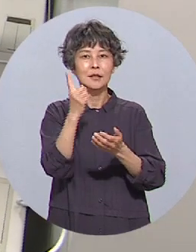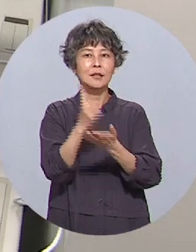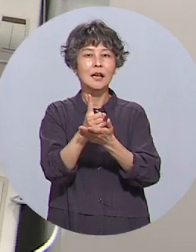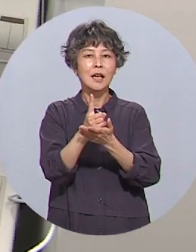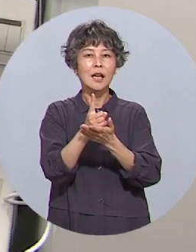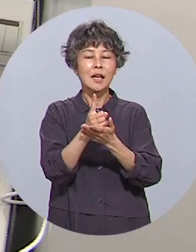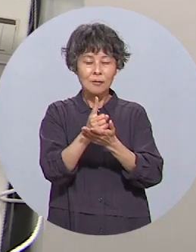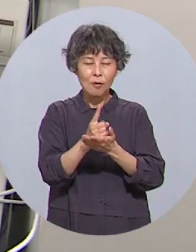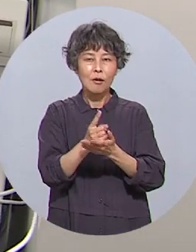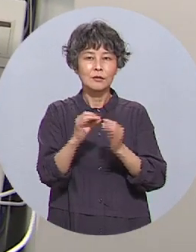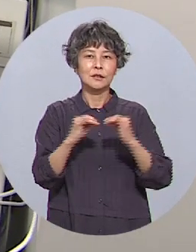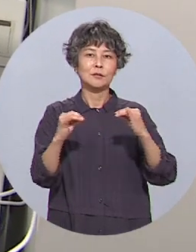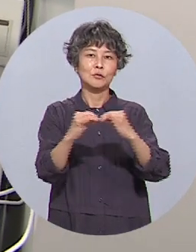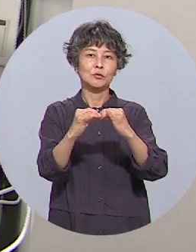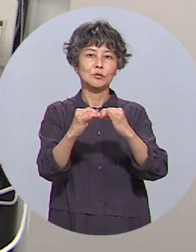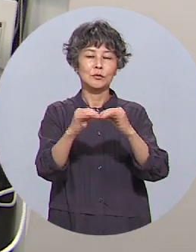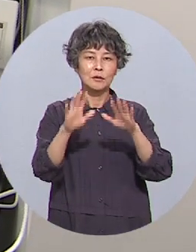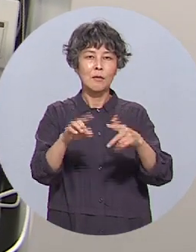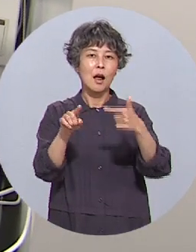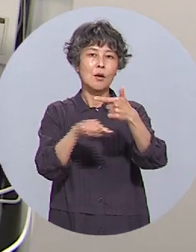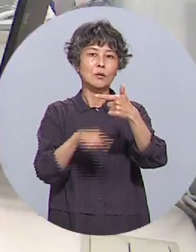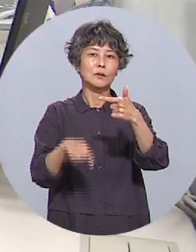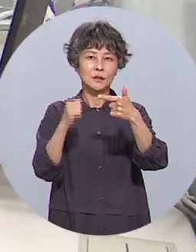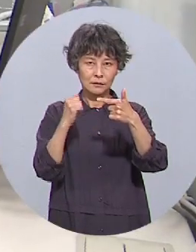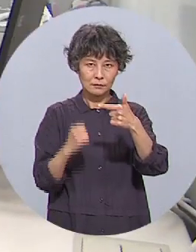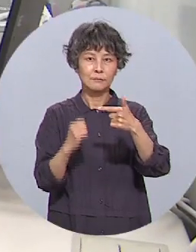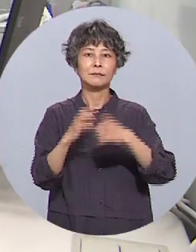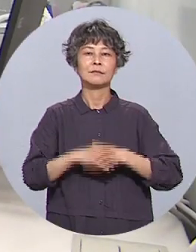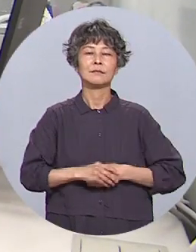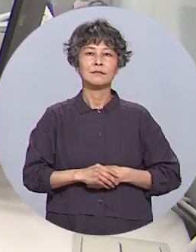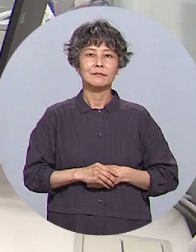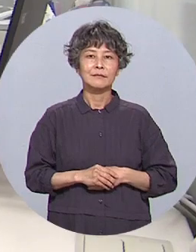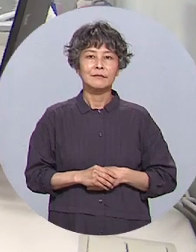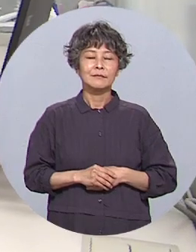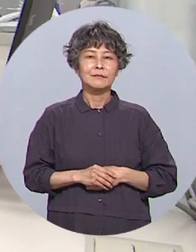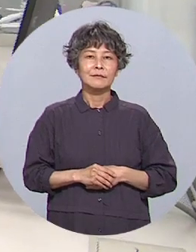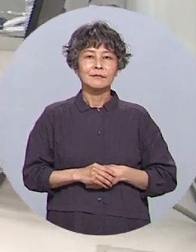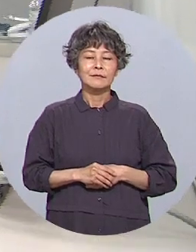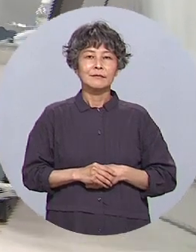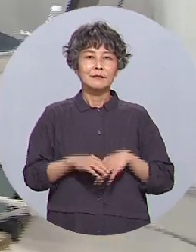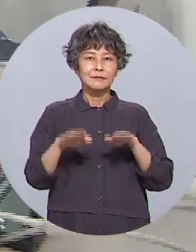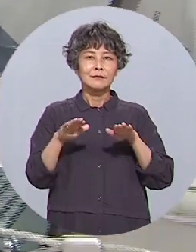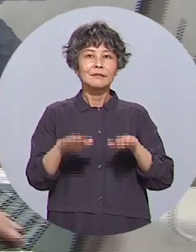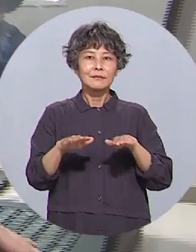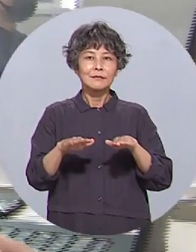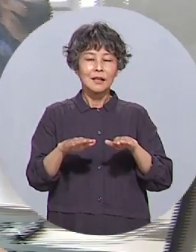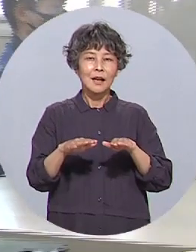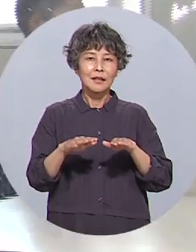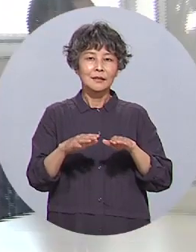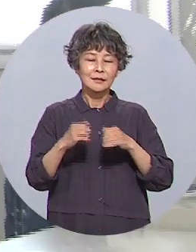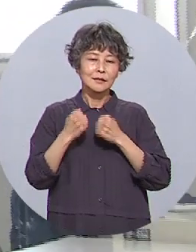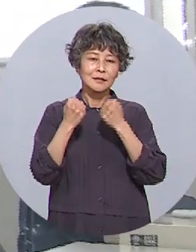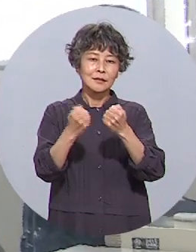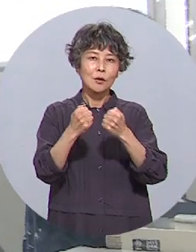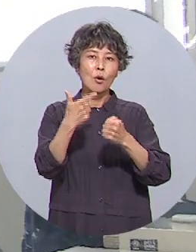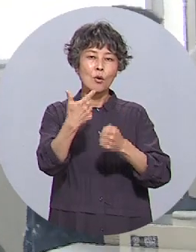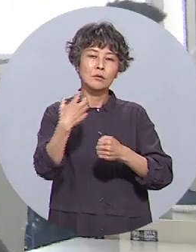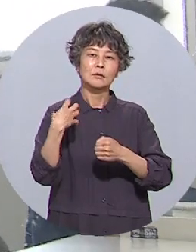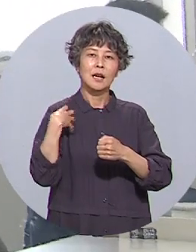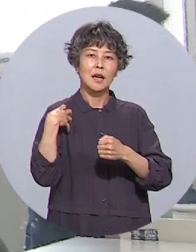されている鑑識チームで現在6名が所属しています。今回はその機動鑑識第